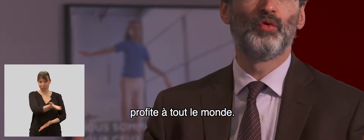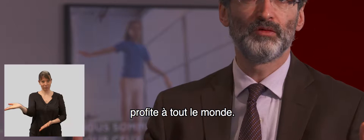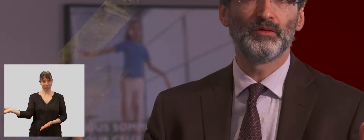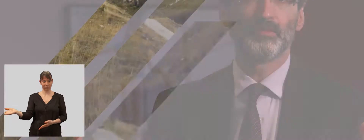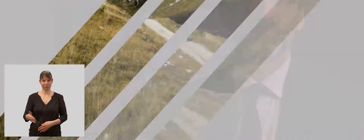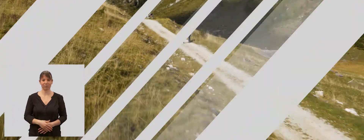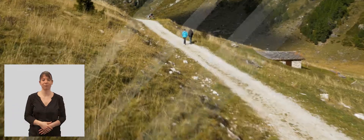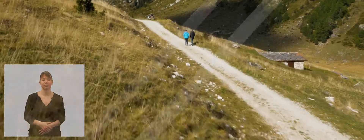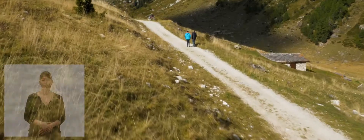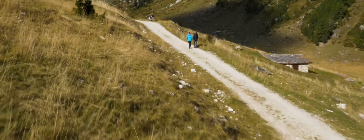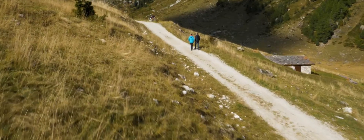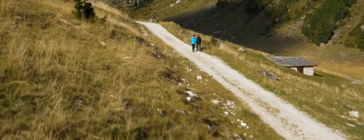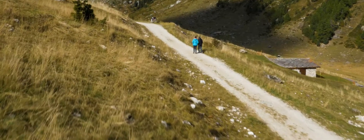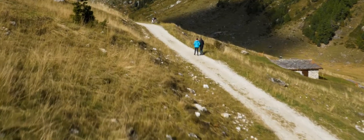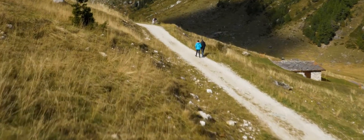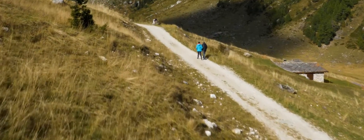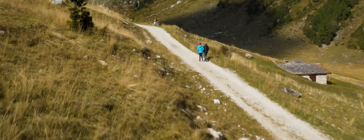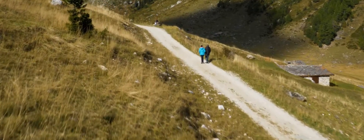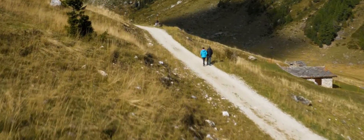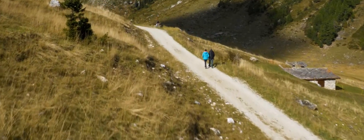à tout le monde.